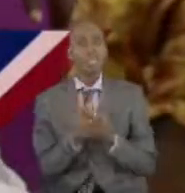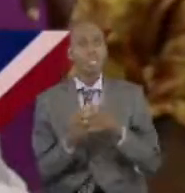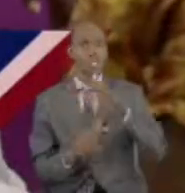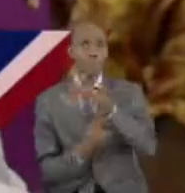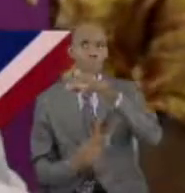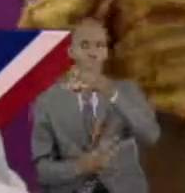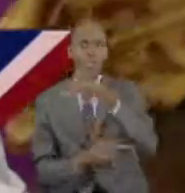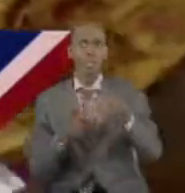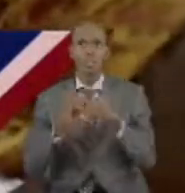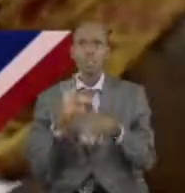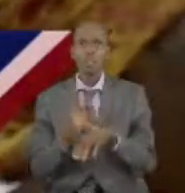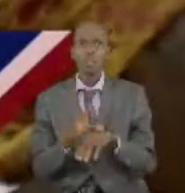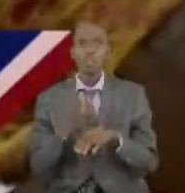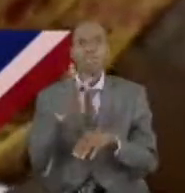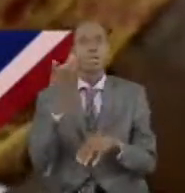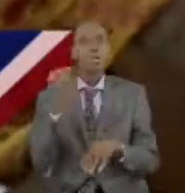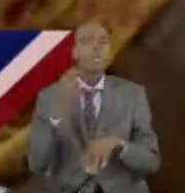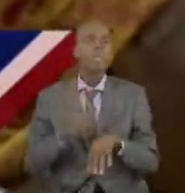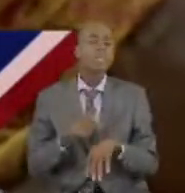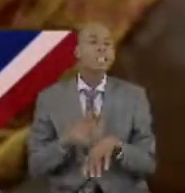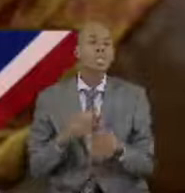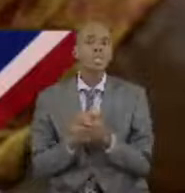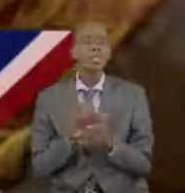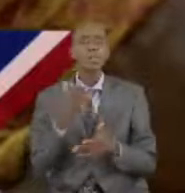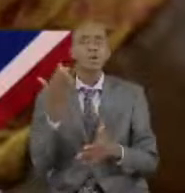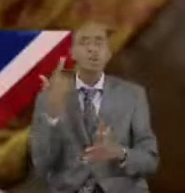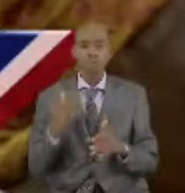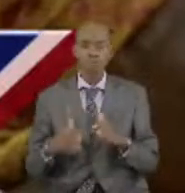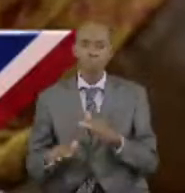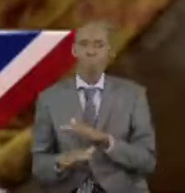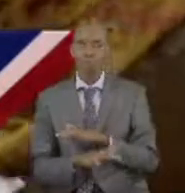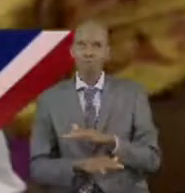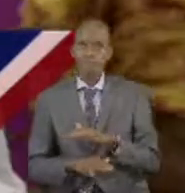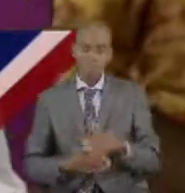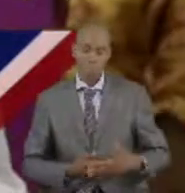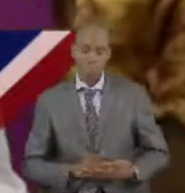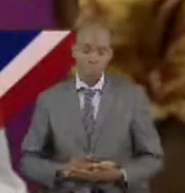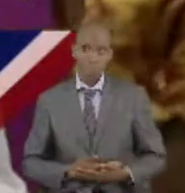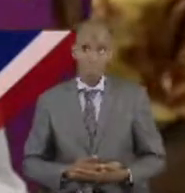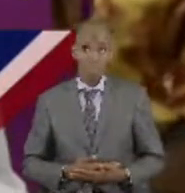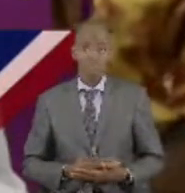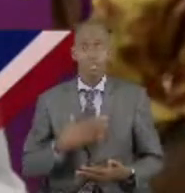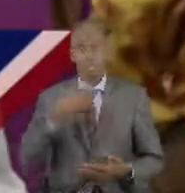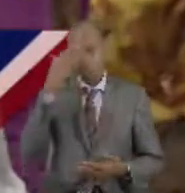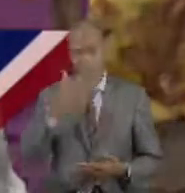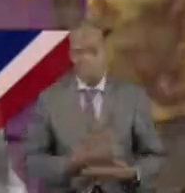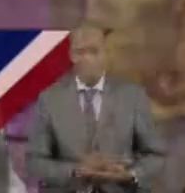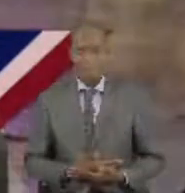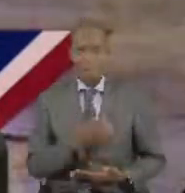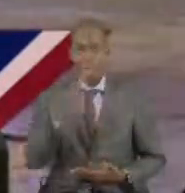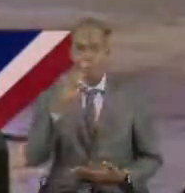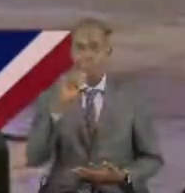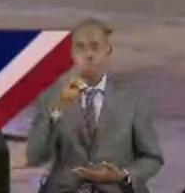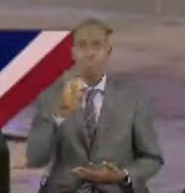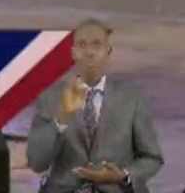piliers de l'église et il ya eu des moments où ils étaient des bébés un christian et des bébés ne sont pas forts les bébés ne sont pas solides